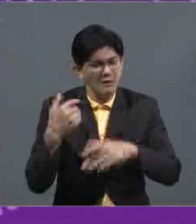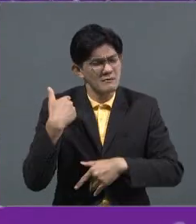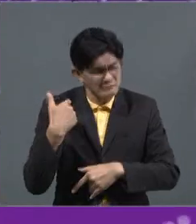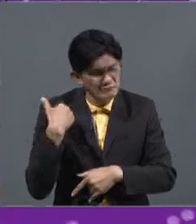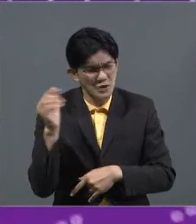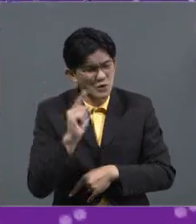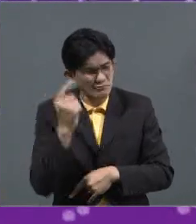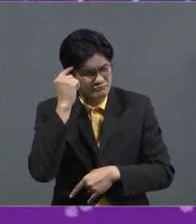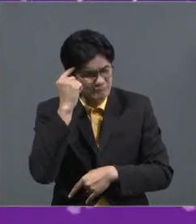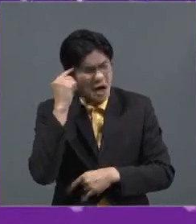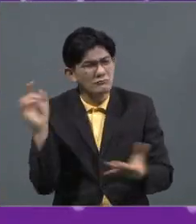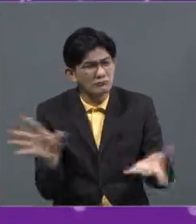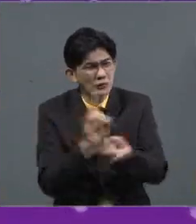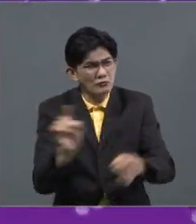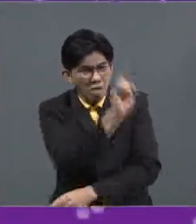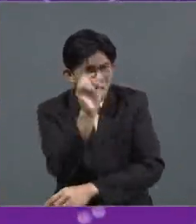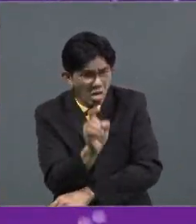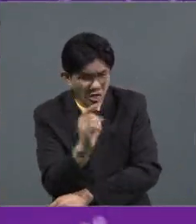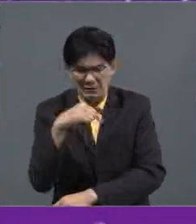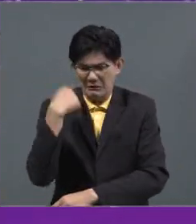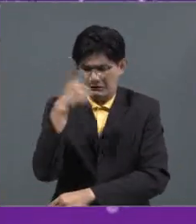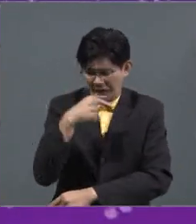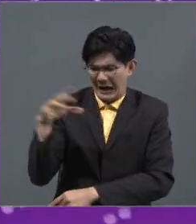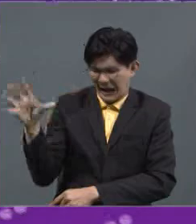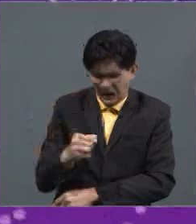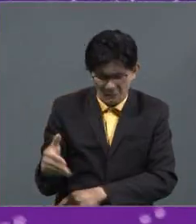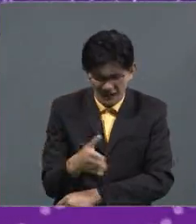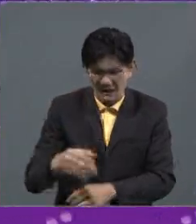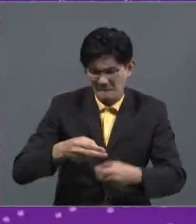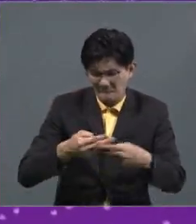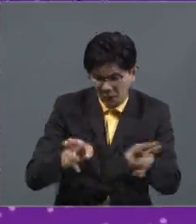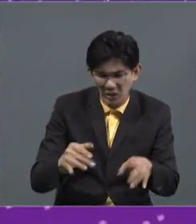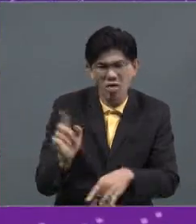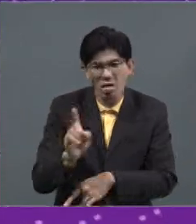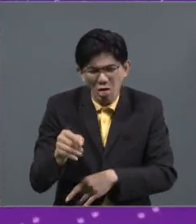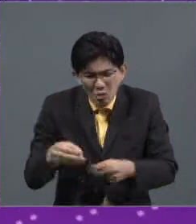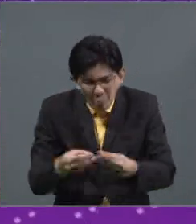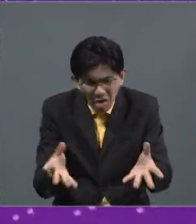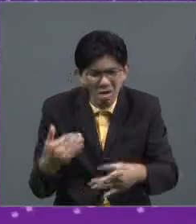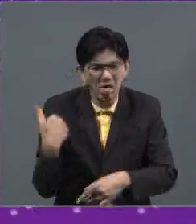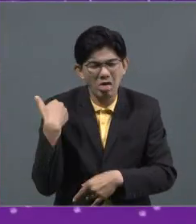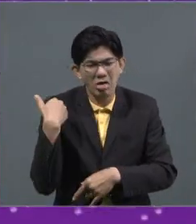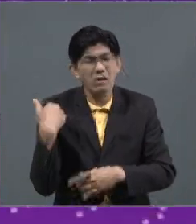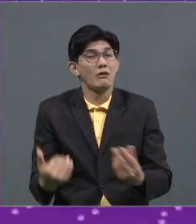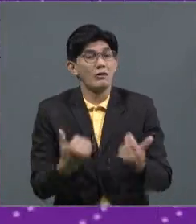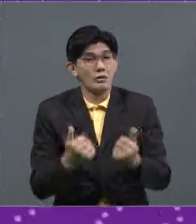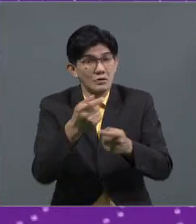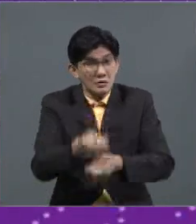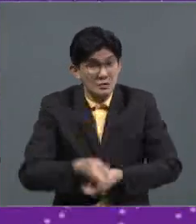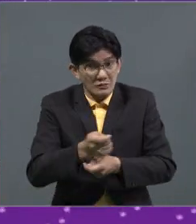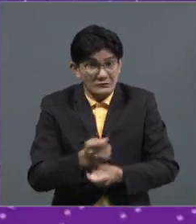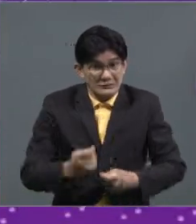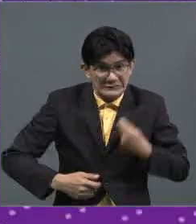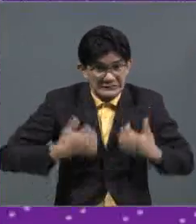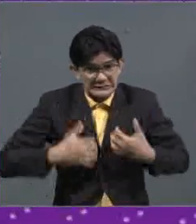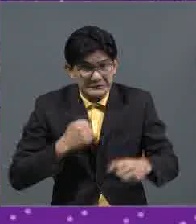ที่ตอนนี้สังคมกำลังตั้งข้อสงสัยคือใครเป็นคนนำเอเลี่ยนสปีชีส์นี้เข้ามาแล้วมันหลุดออกมาจนทำให้เกษตรกรเขาเดือดร้อน